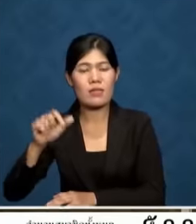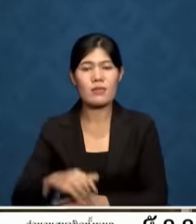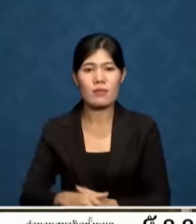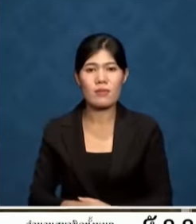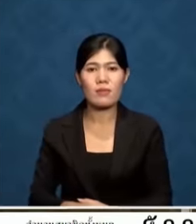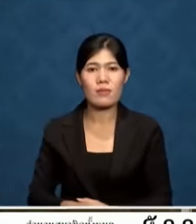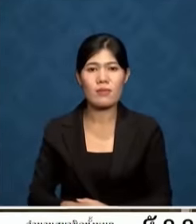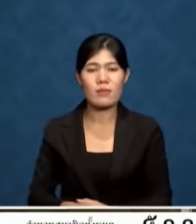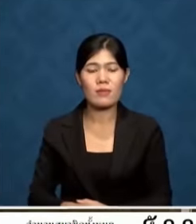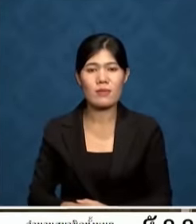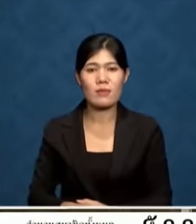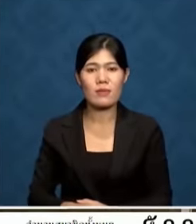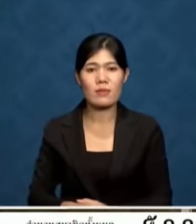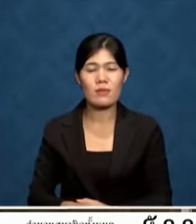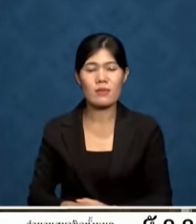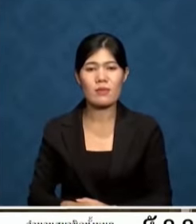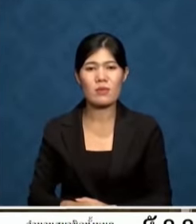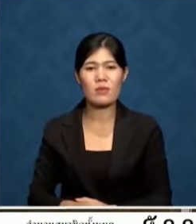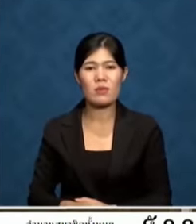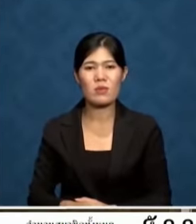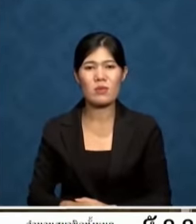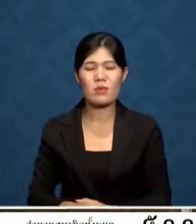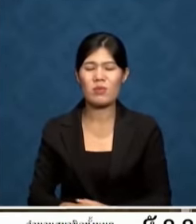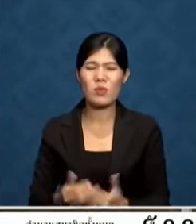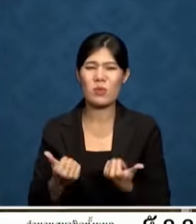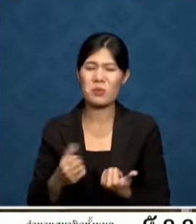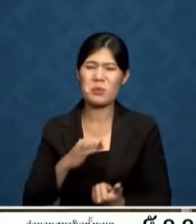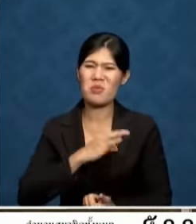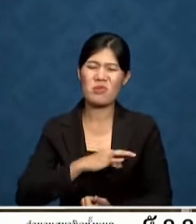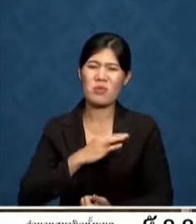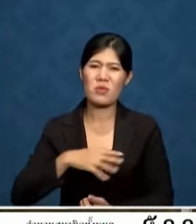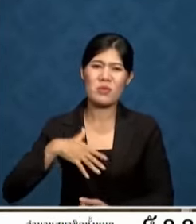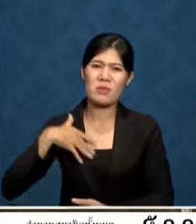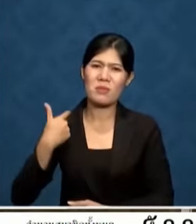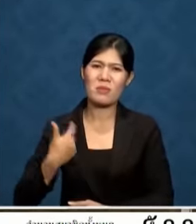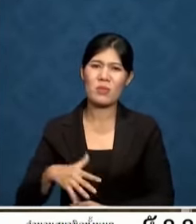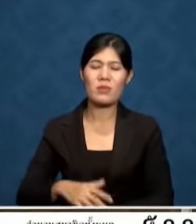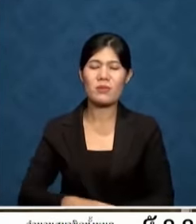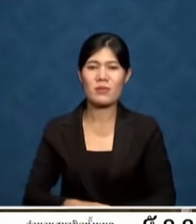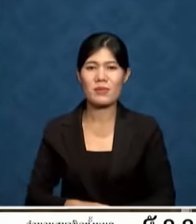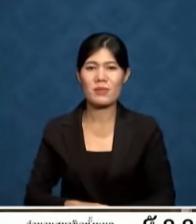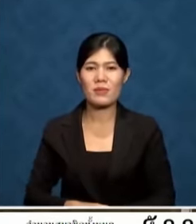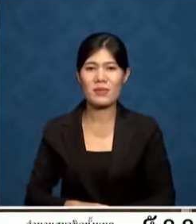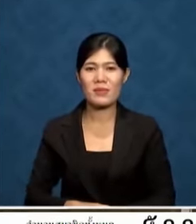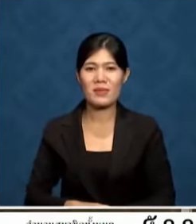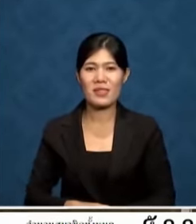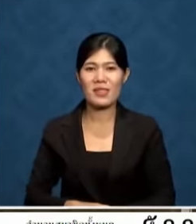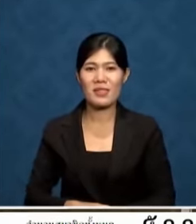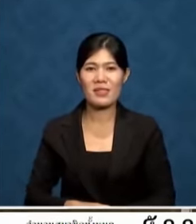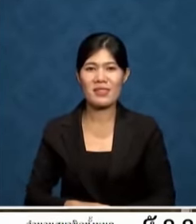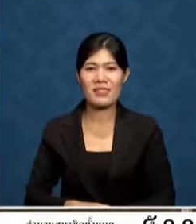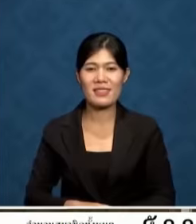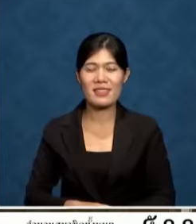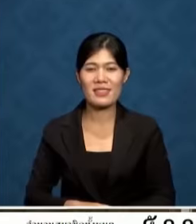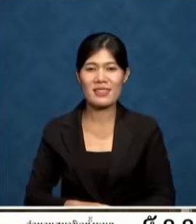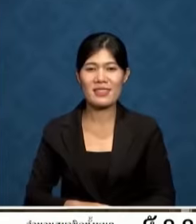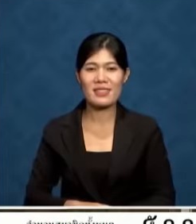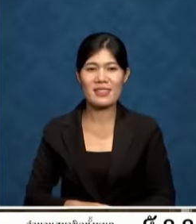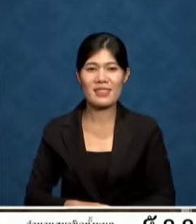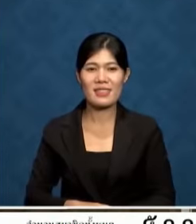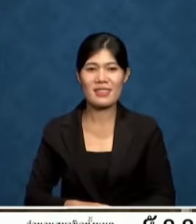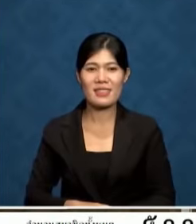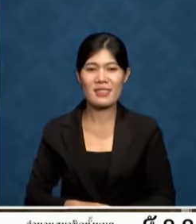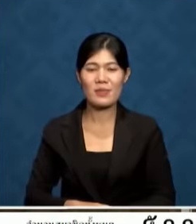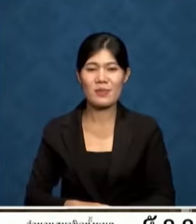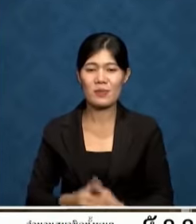งานมันไม่ประทับใจจอร์จเลยครับผลสัมฤทธิ์ของงานที่